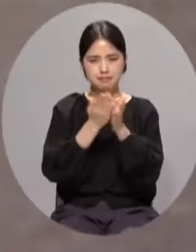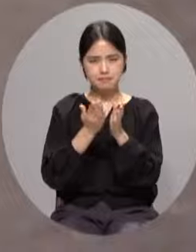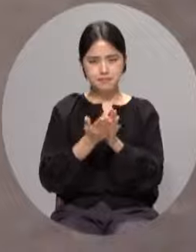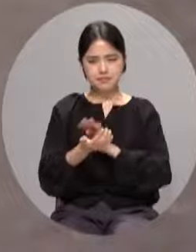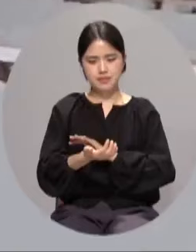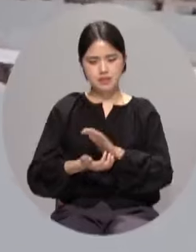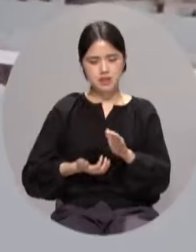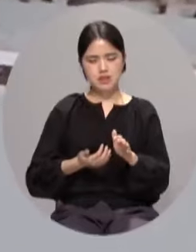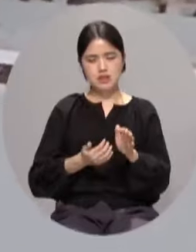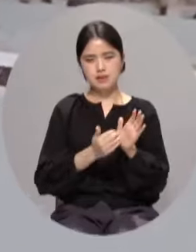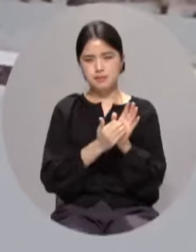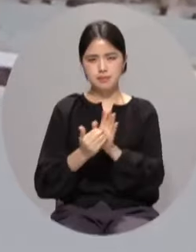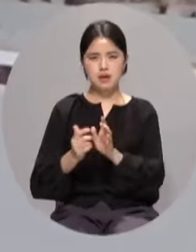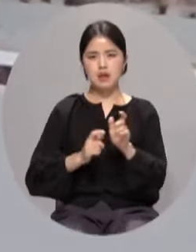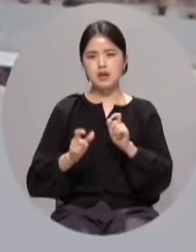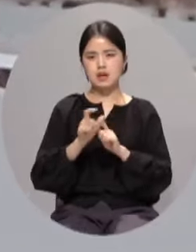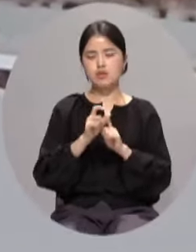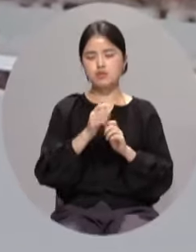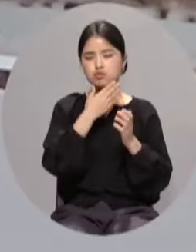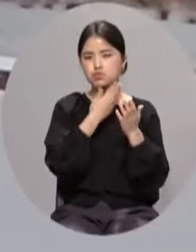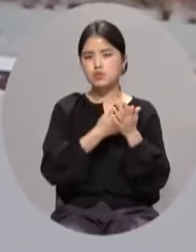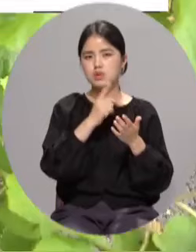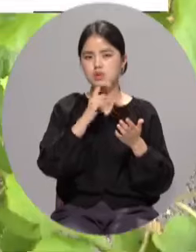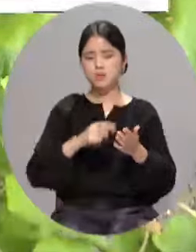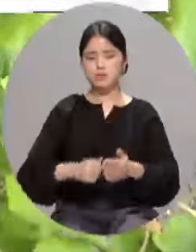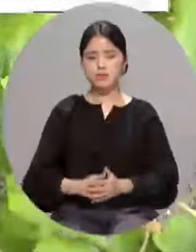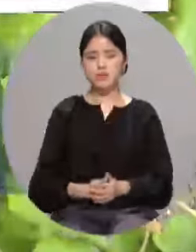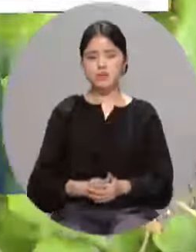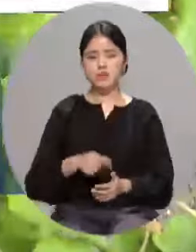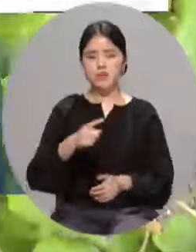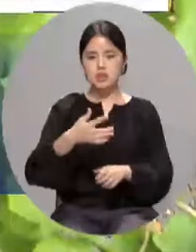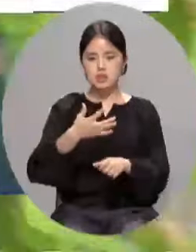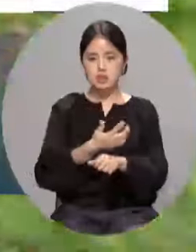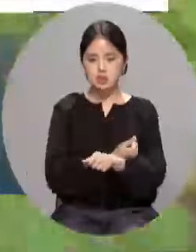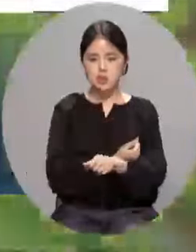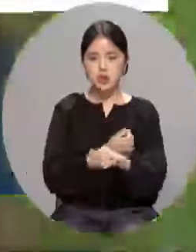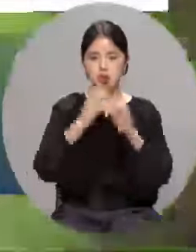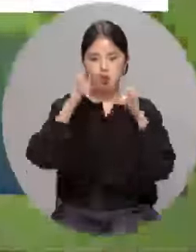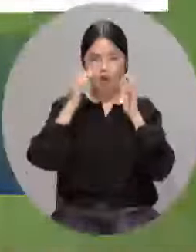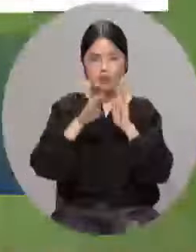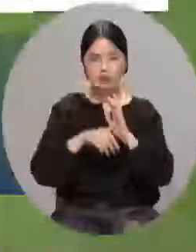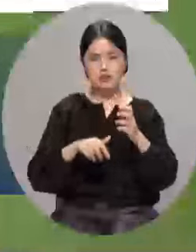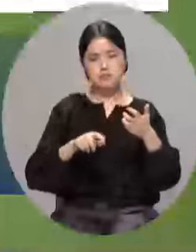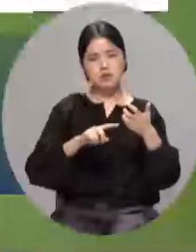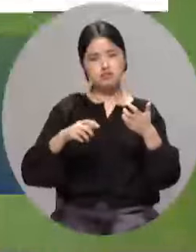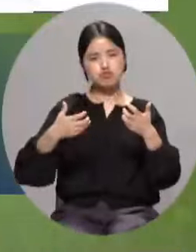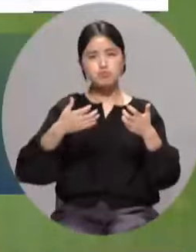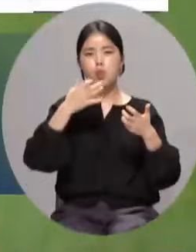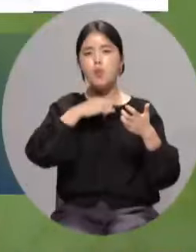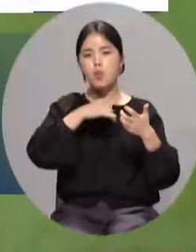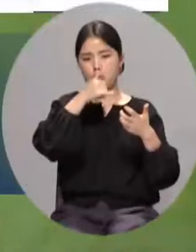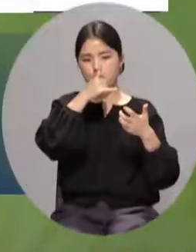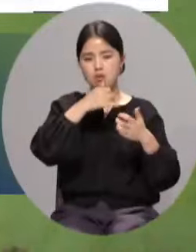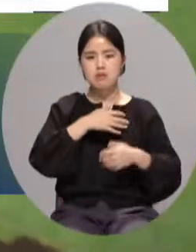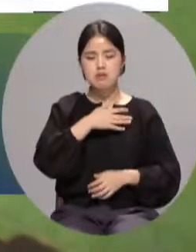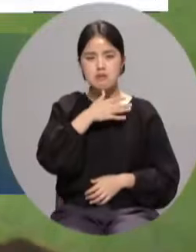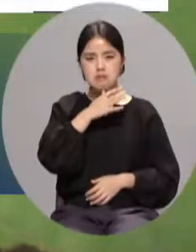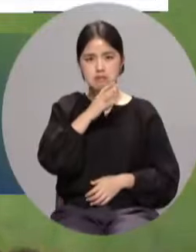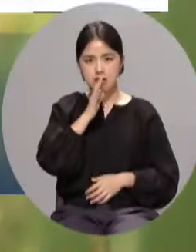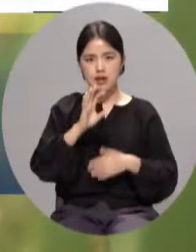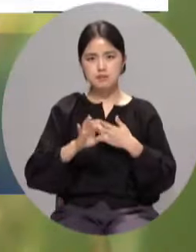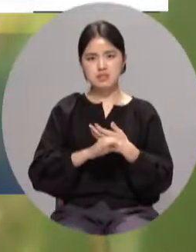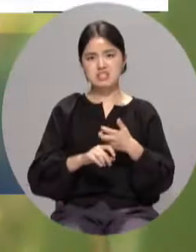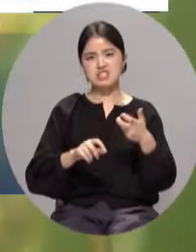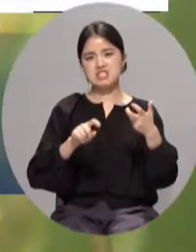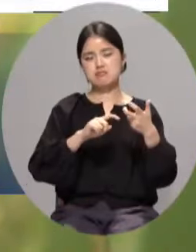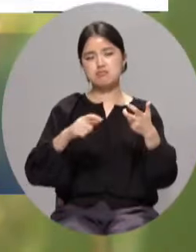가장 중요하다고 강조합니다. 살충 효과가 어린 유충일 때는 80, 90 정도까지는 되는데 노령만 되더라도